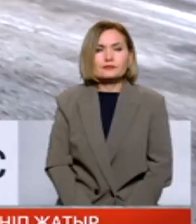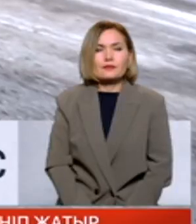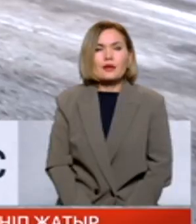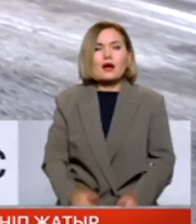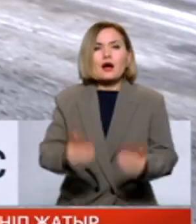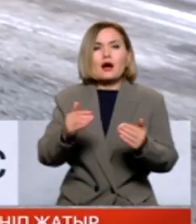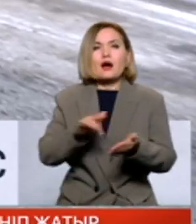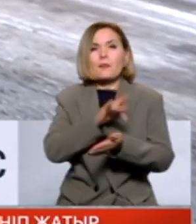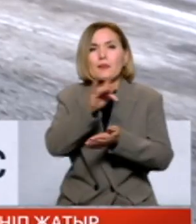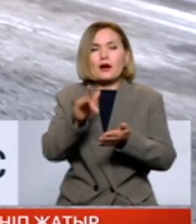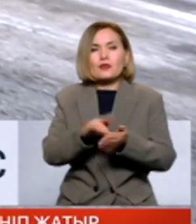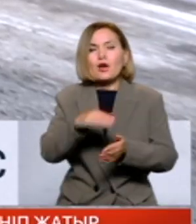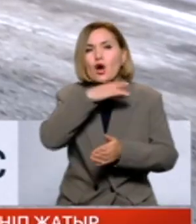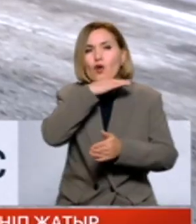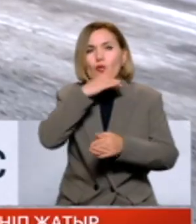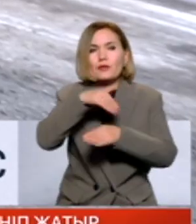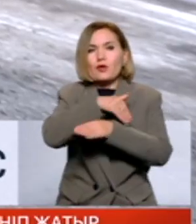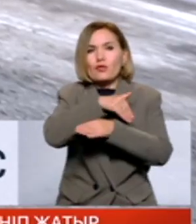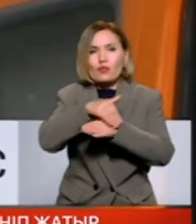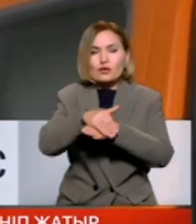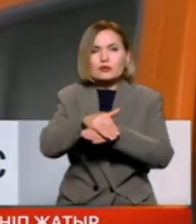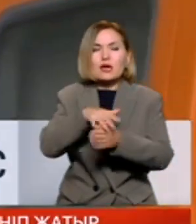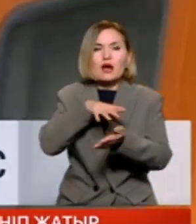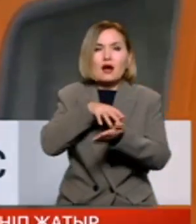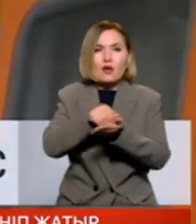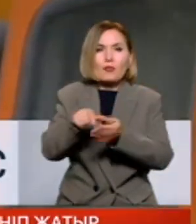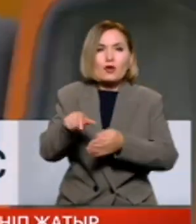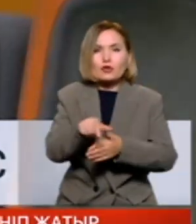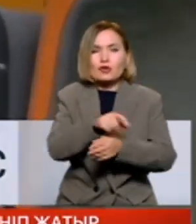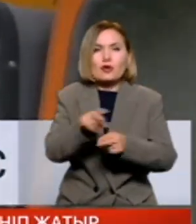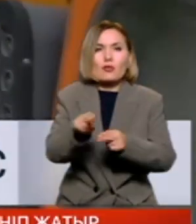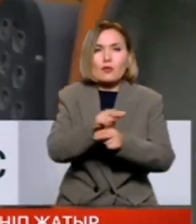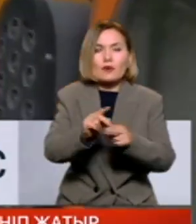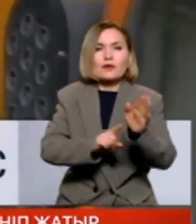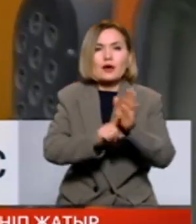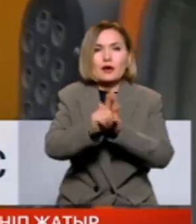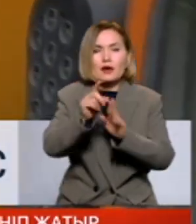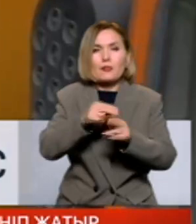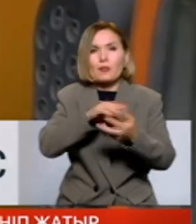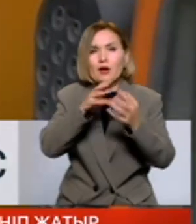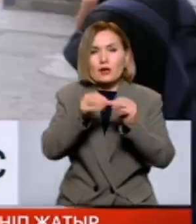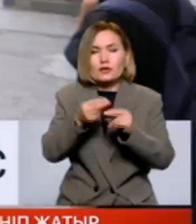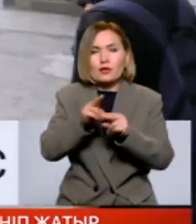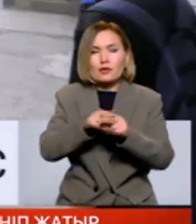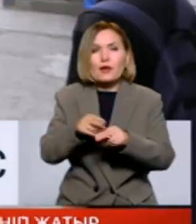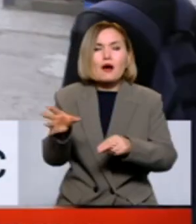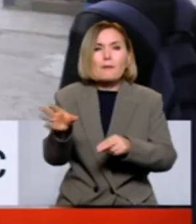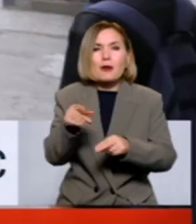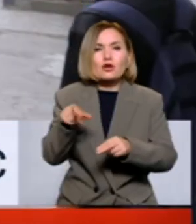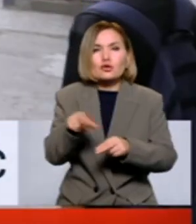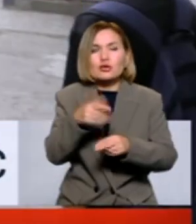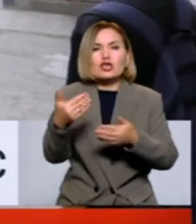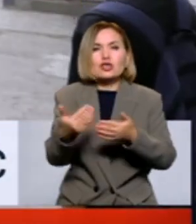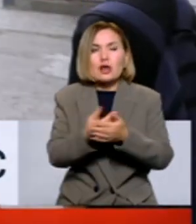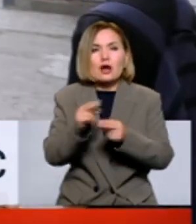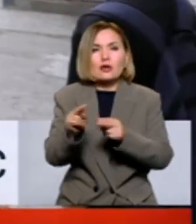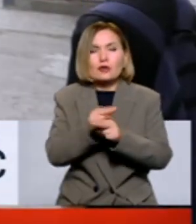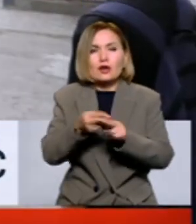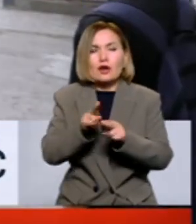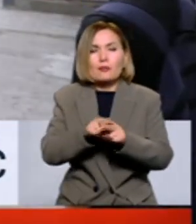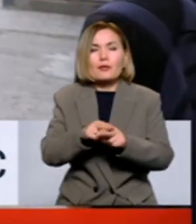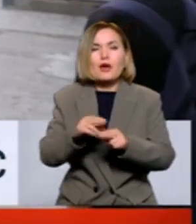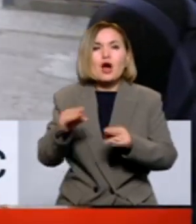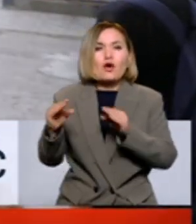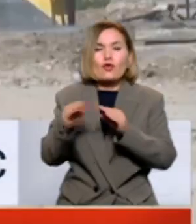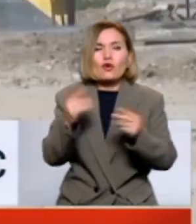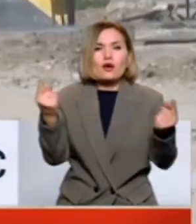Қазір шаһардағы көптеген көшедегі көрініс осы. Жонарқадан таспа тілгенде етіп, беткі тегіс қабатын сылып алып тастаған көліктер ыңыранған